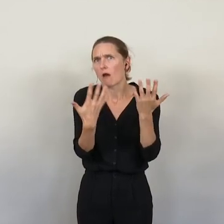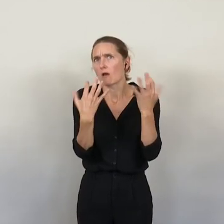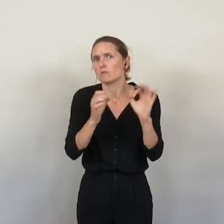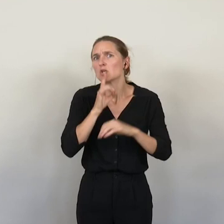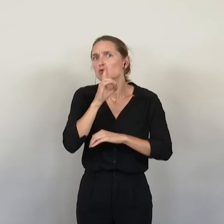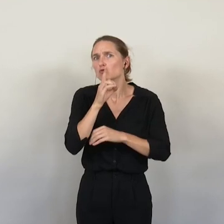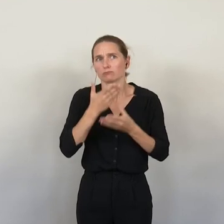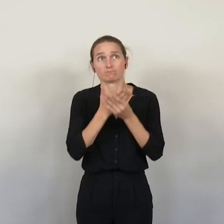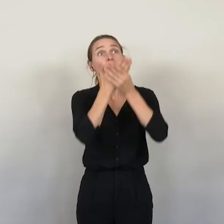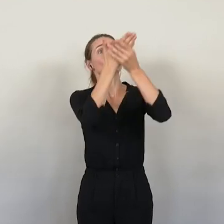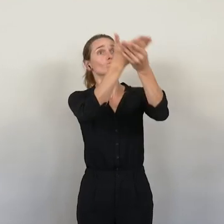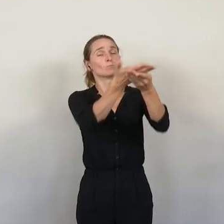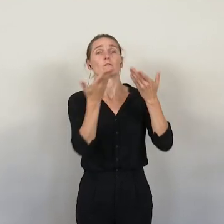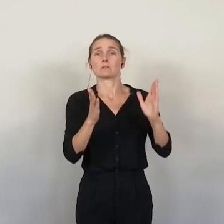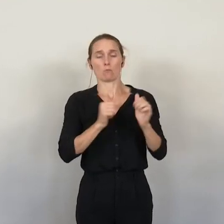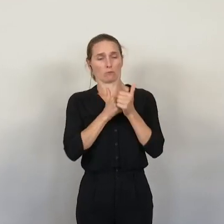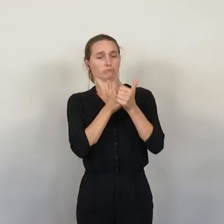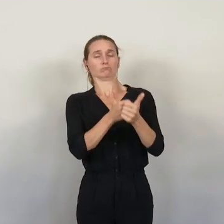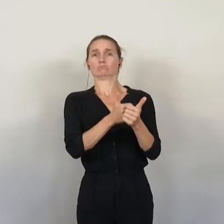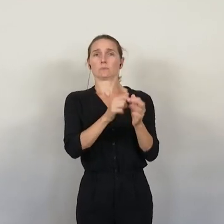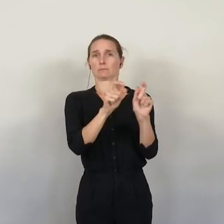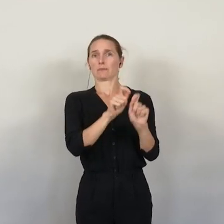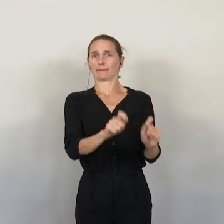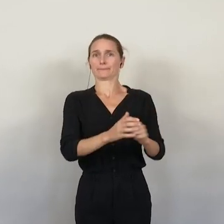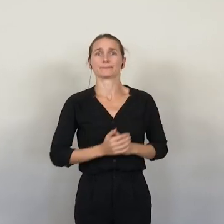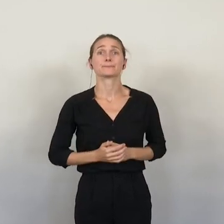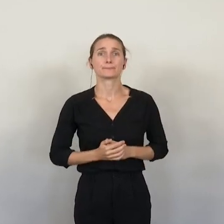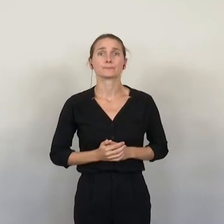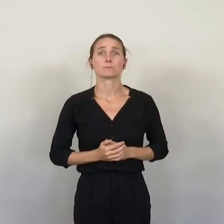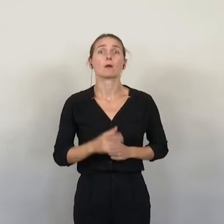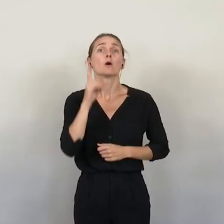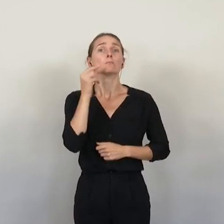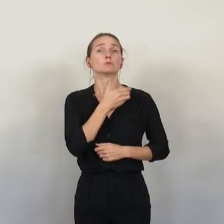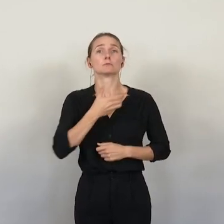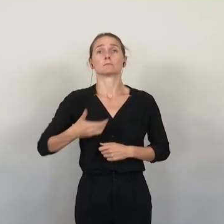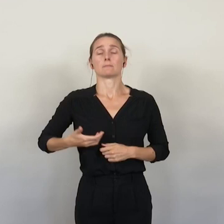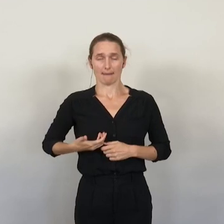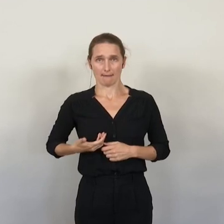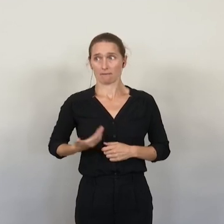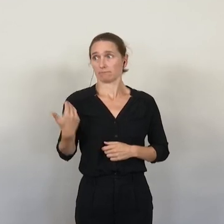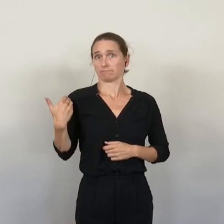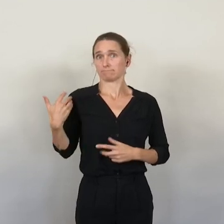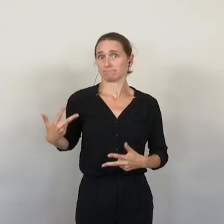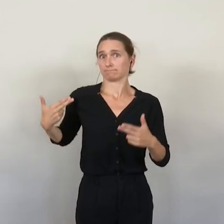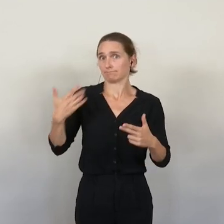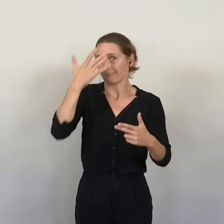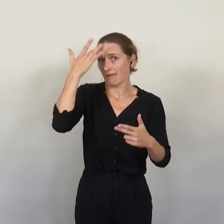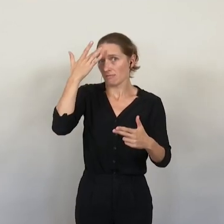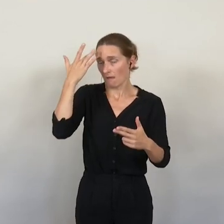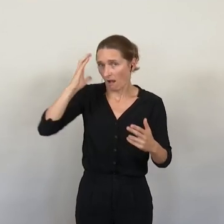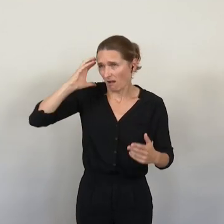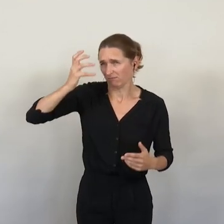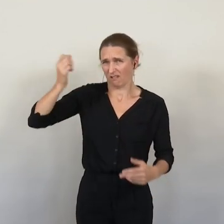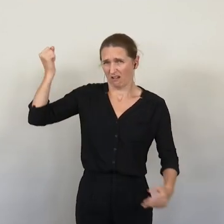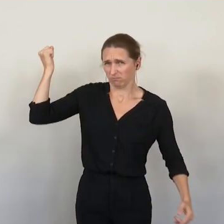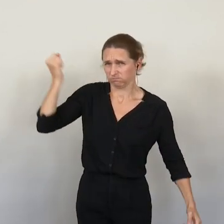jours officiellement Monsieur le Maire tout au long de cet été de canicule beaucoup d'interrogations